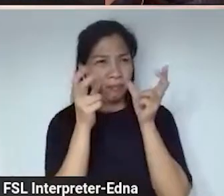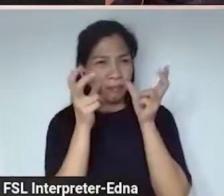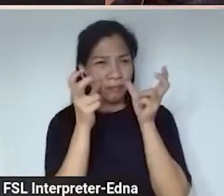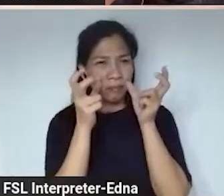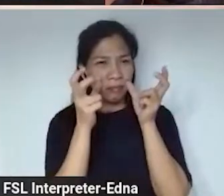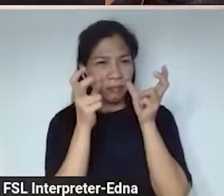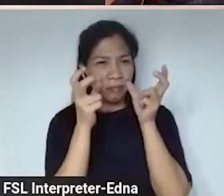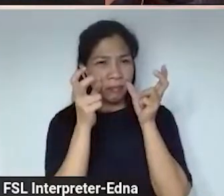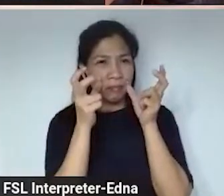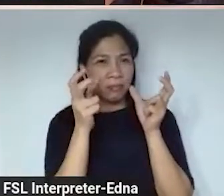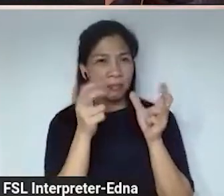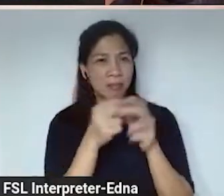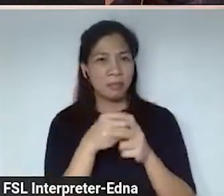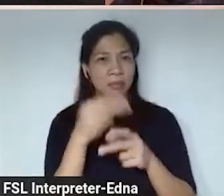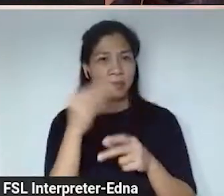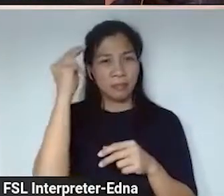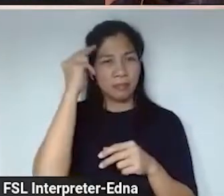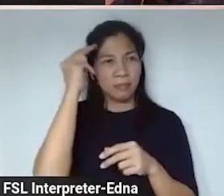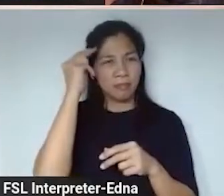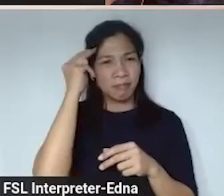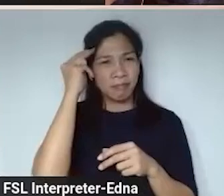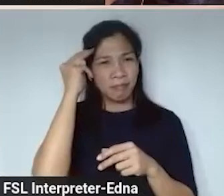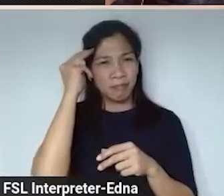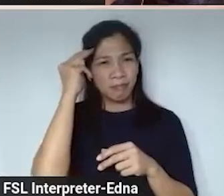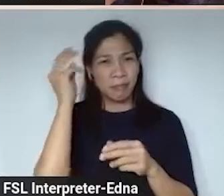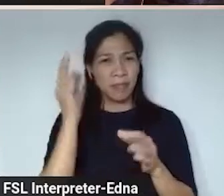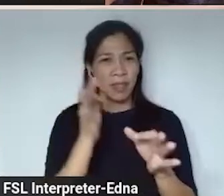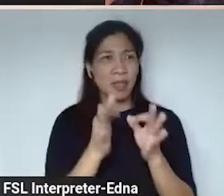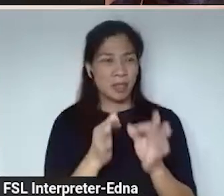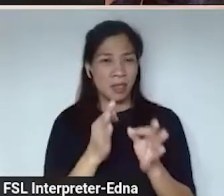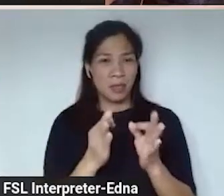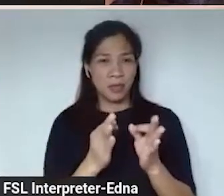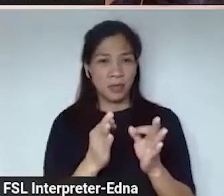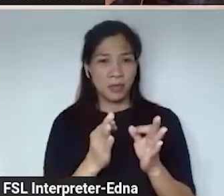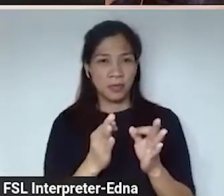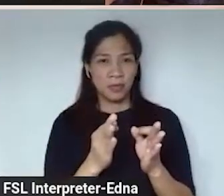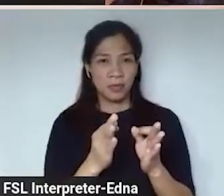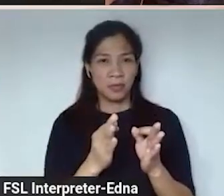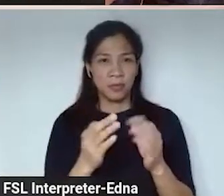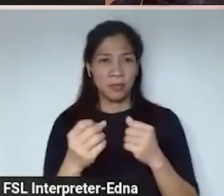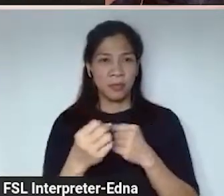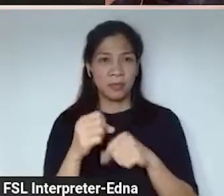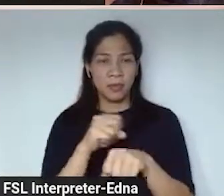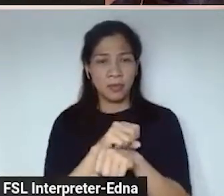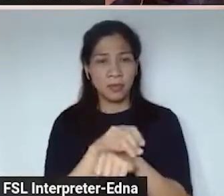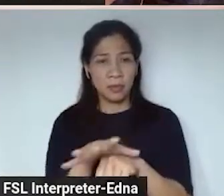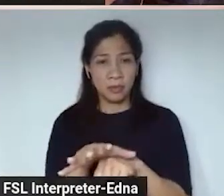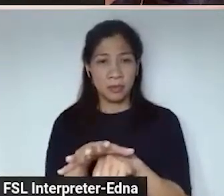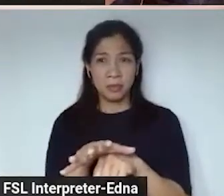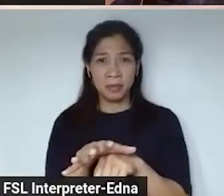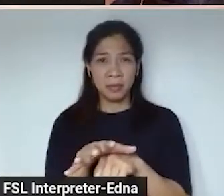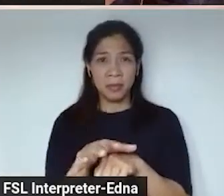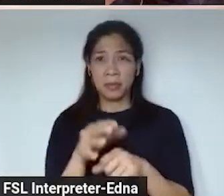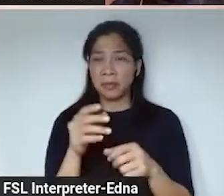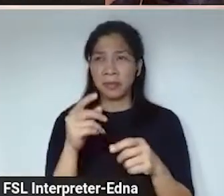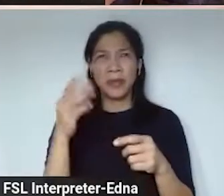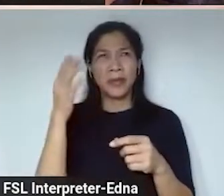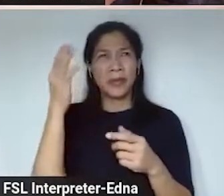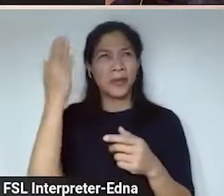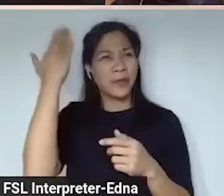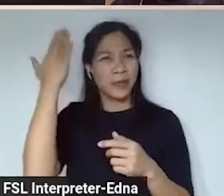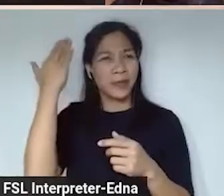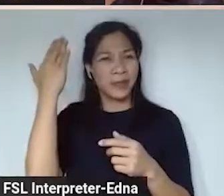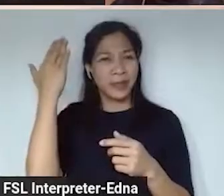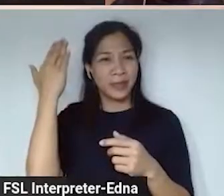big factor. Na kapag kahit na medyo parang affected na yung life mo, that time parang wala lang sa akin eh. Siguro nga dahil malakas pa